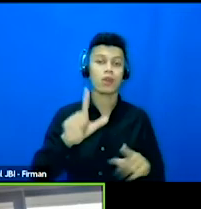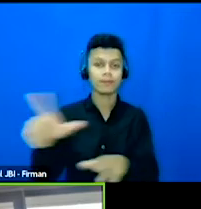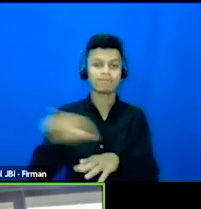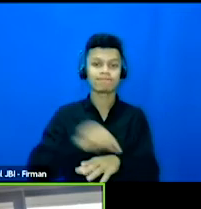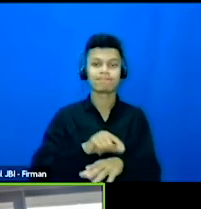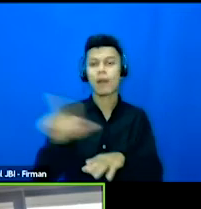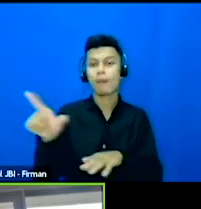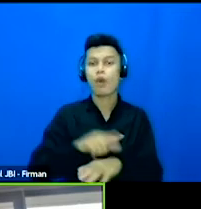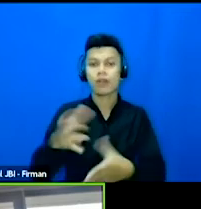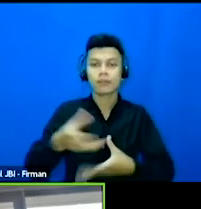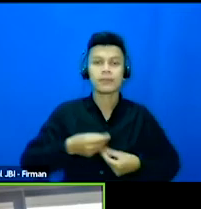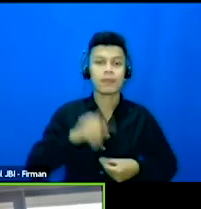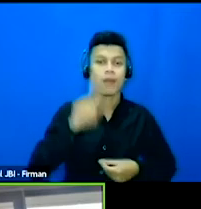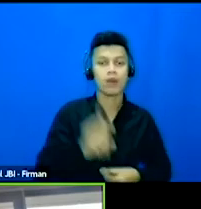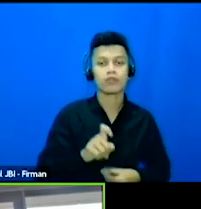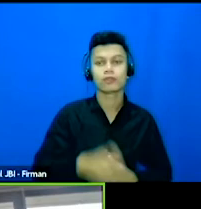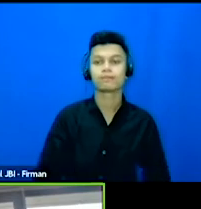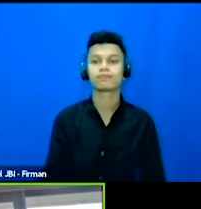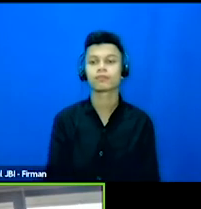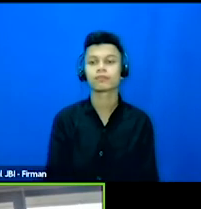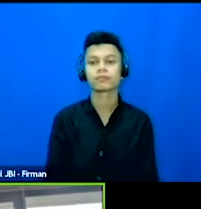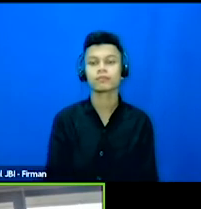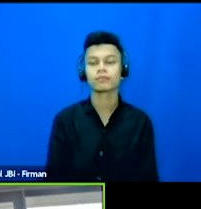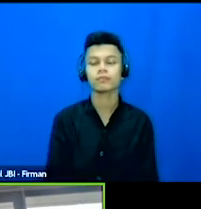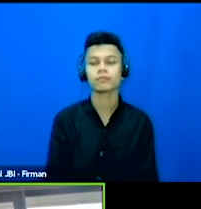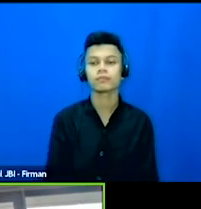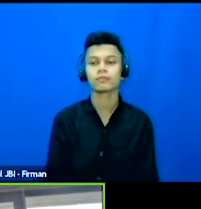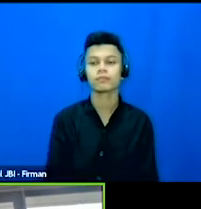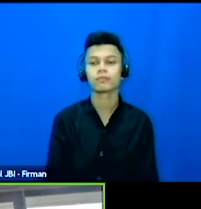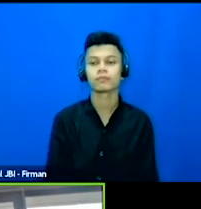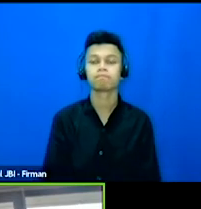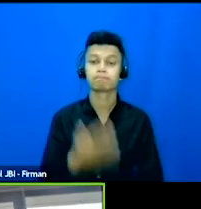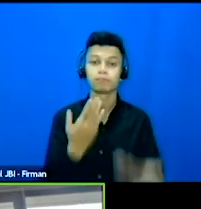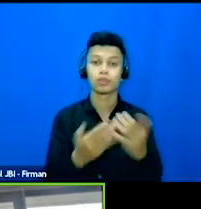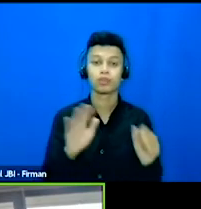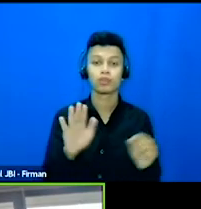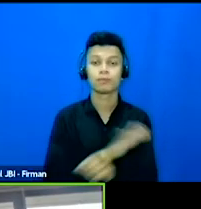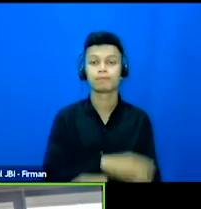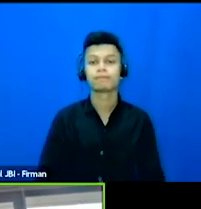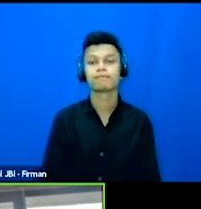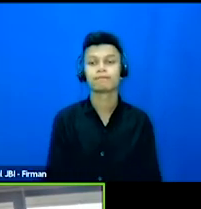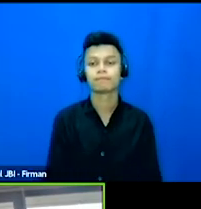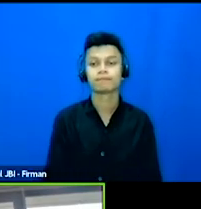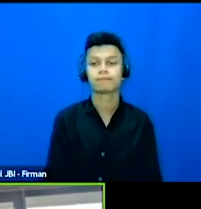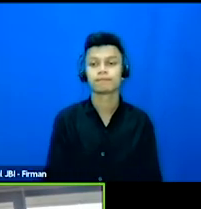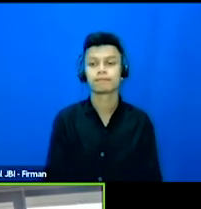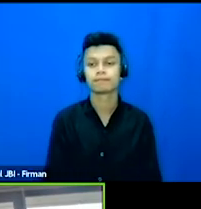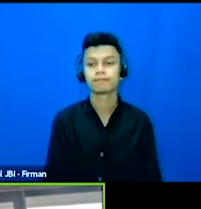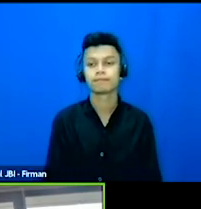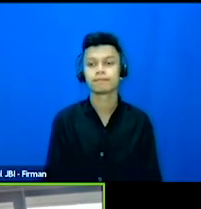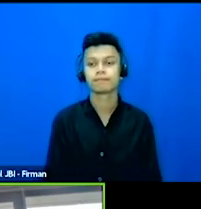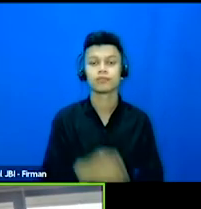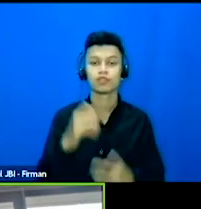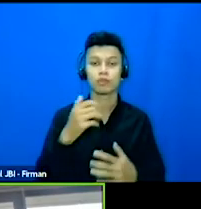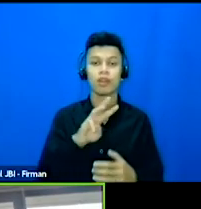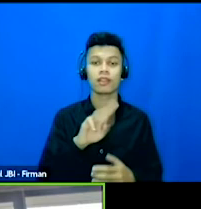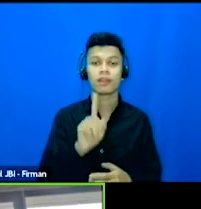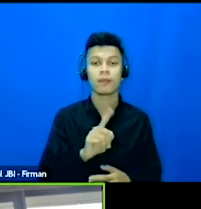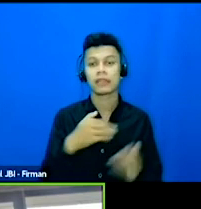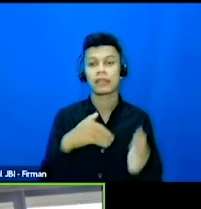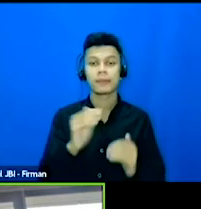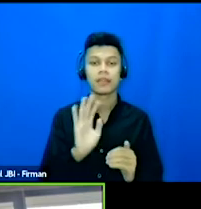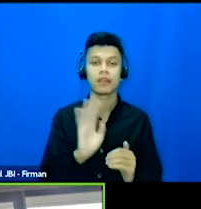api komplain secara strictly gitu itu mungkin yang bisa saya sampaikan buku saya tidak lebih dari tiga menit